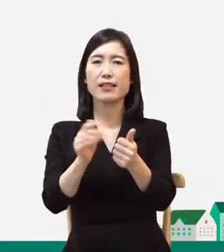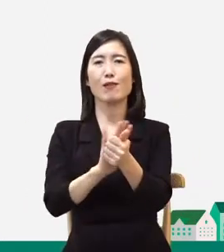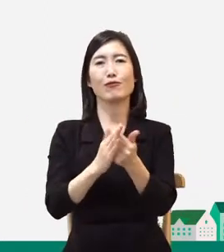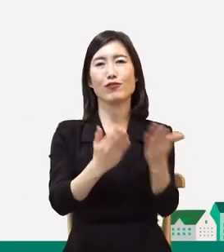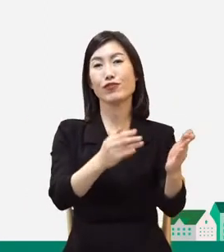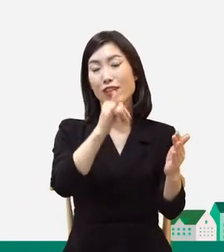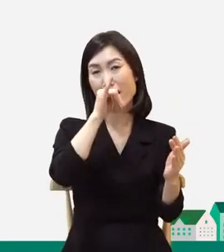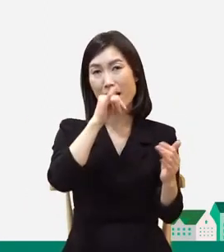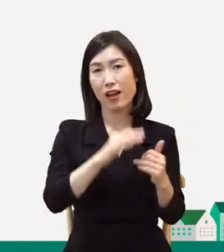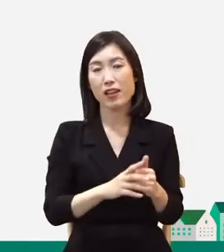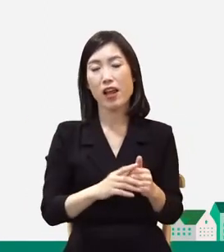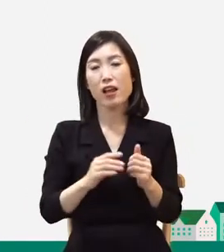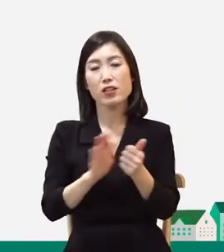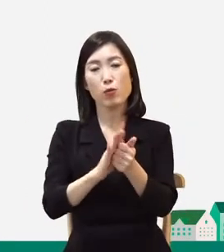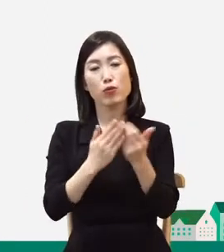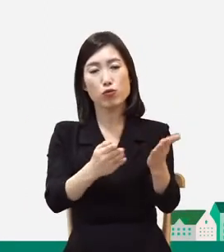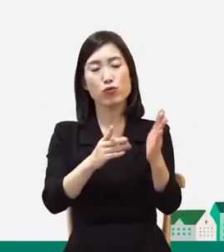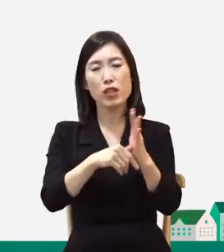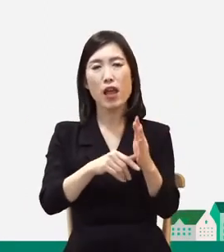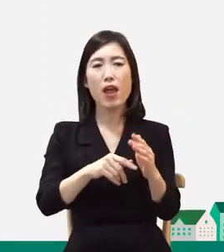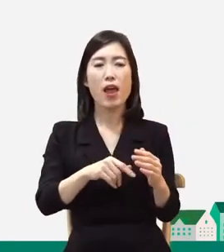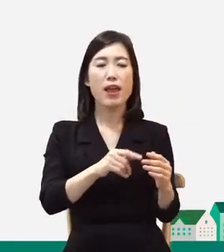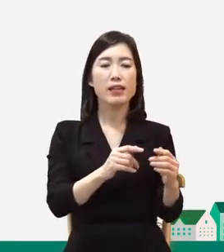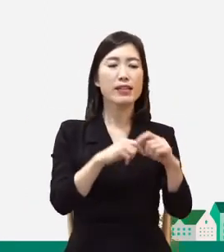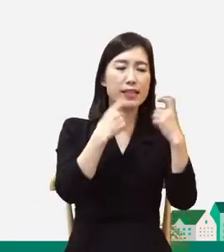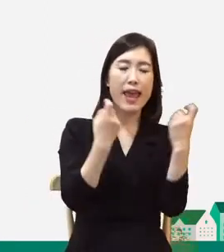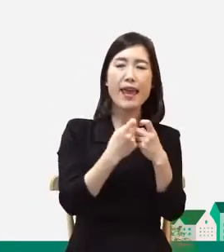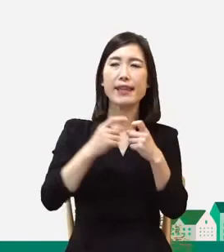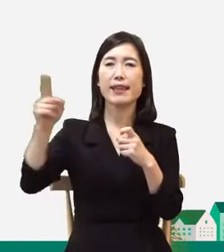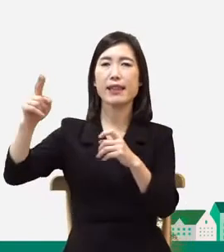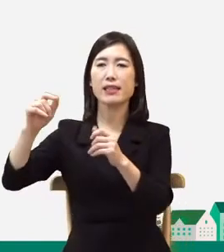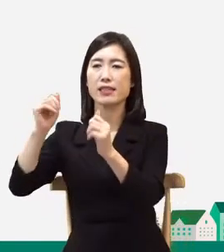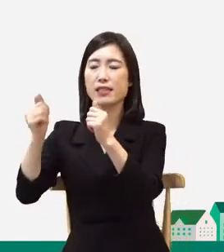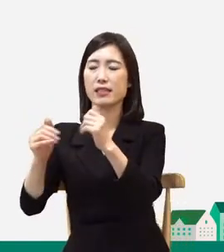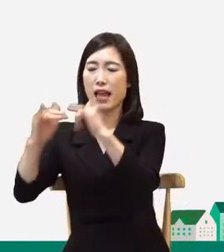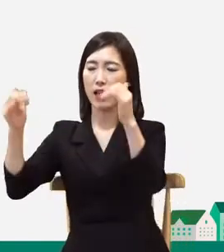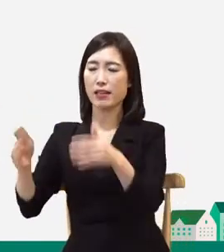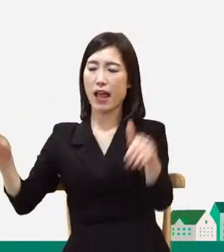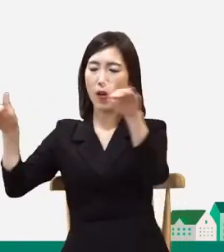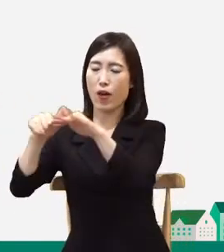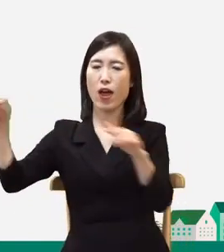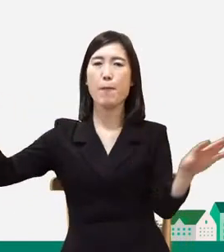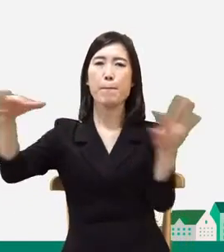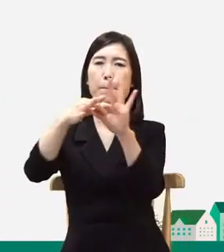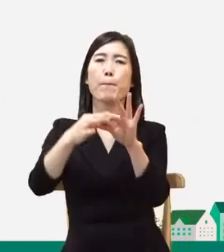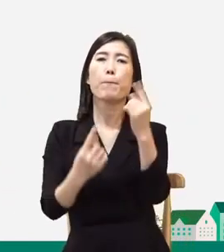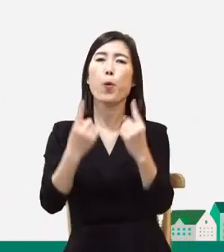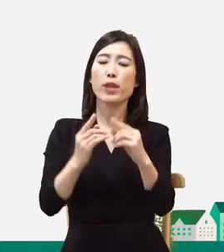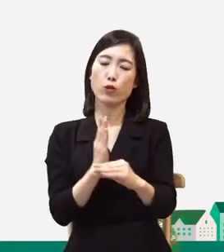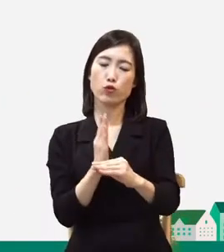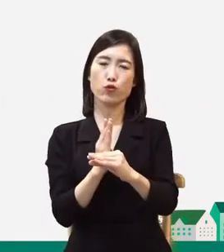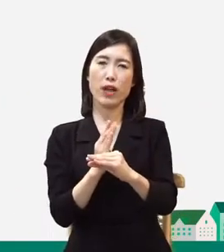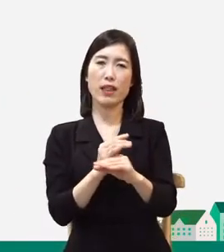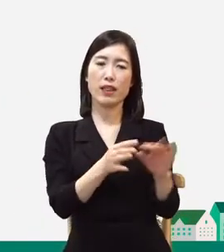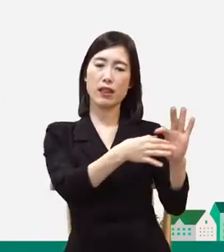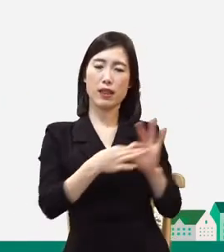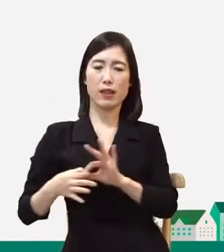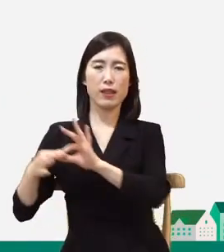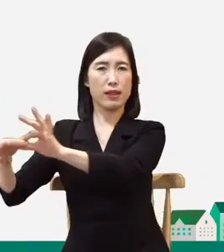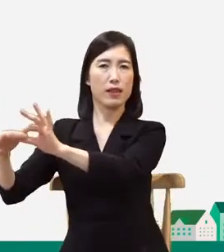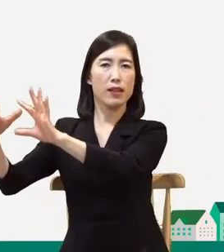기관에 슈퍼비전을 줄수 있는 중간 지원 조직도 필요하다고 생각합니다. 그리고 지원주택 간 연계